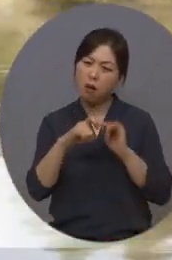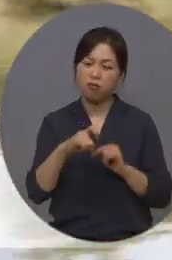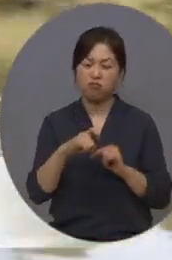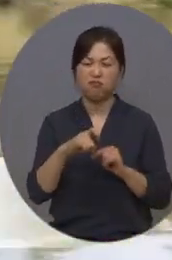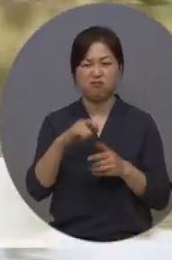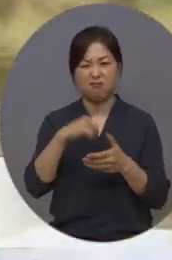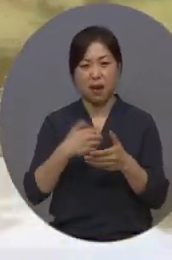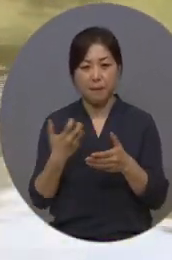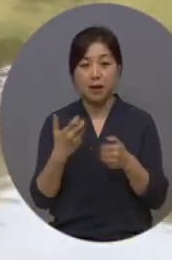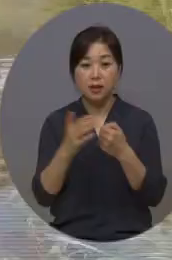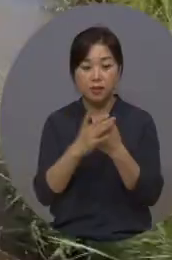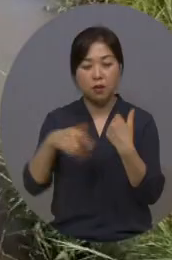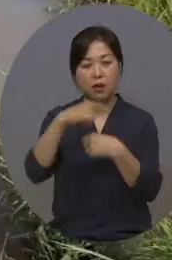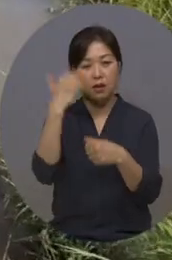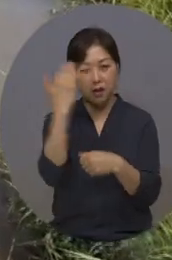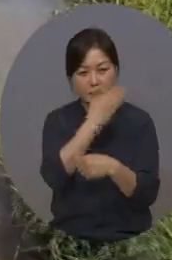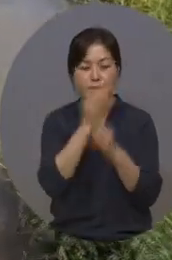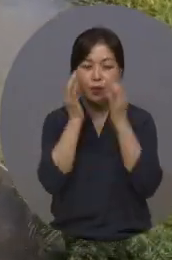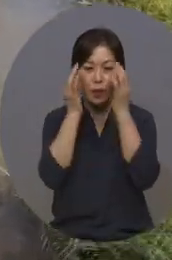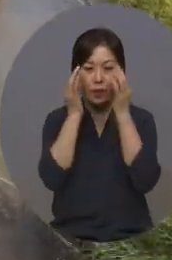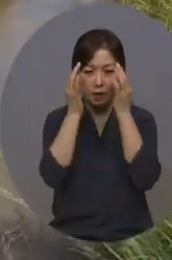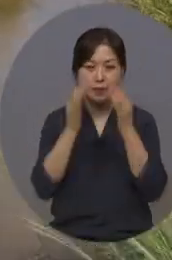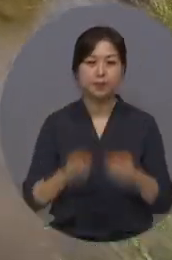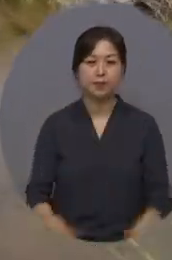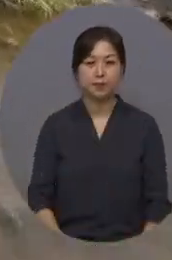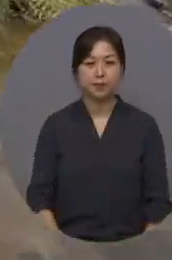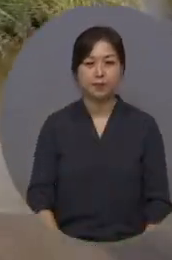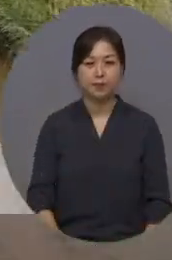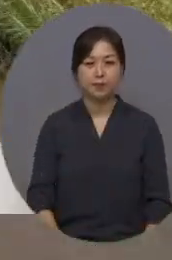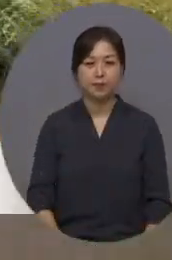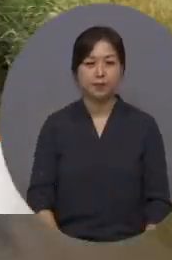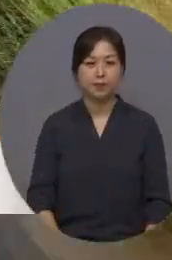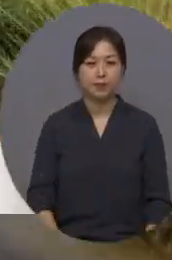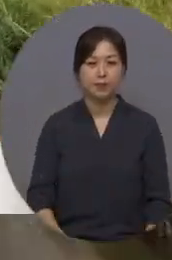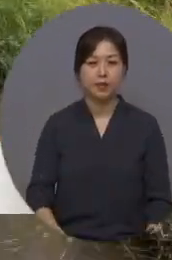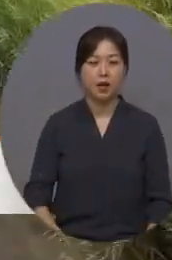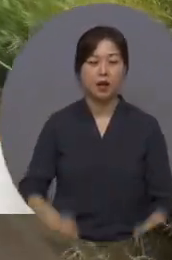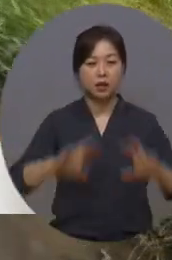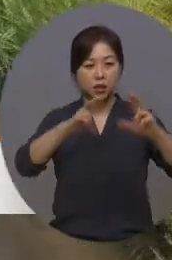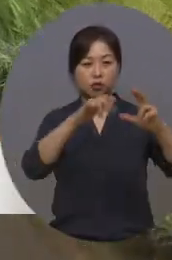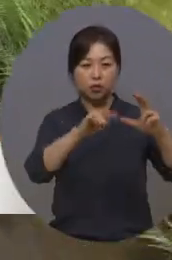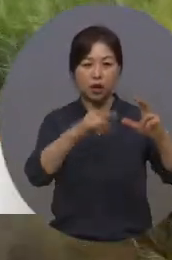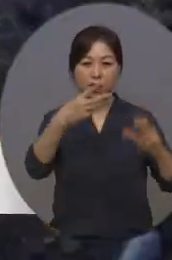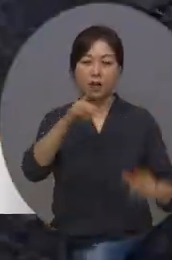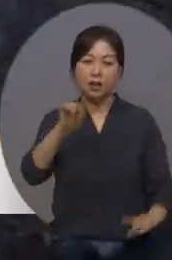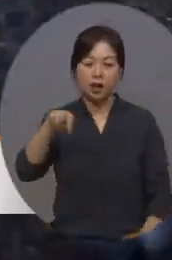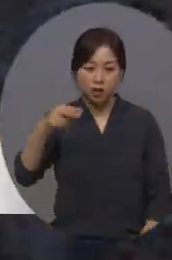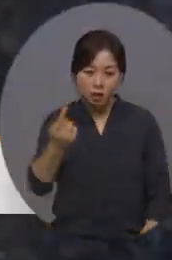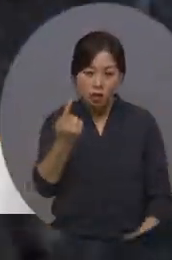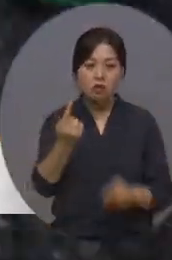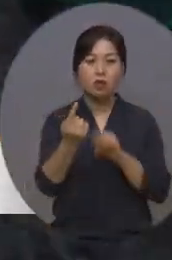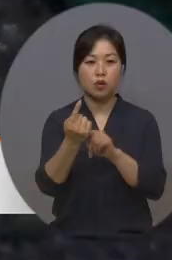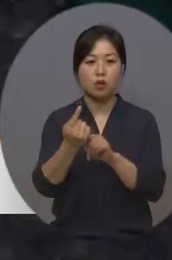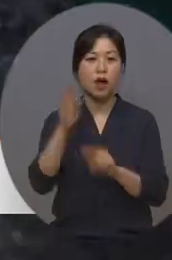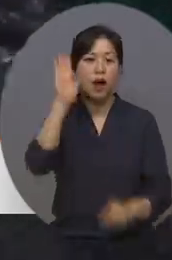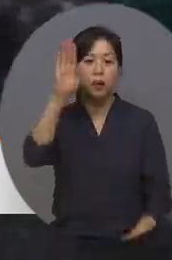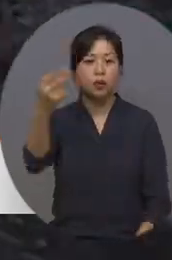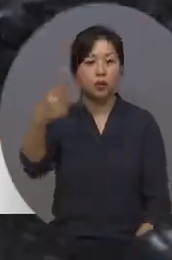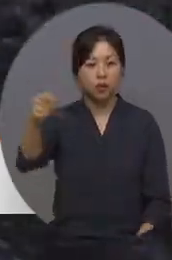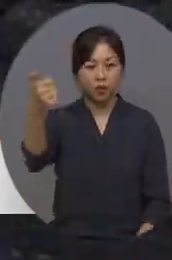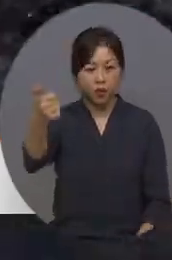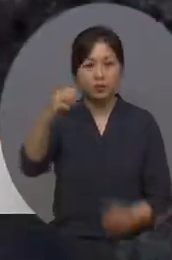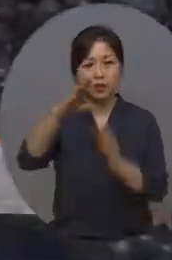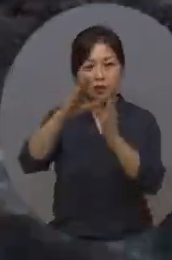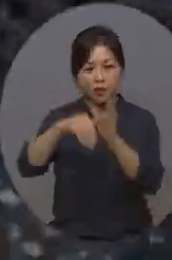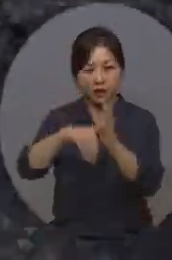환경을 깨끗하게 보존해야 될 것 같아요. 인류에게 허락된 지구촌 탄소 시계는 곧 다가올 2050년도에